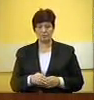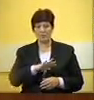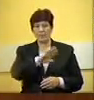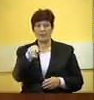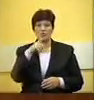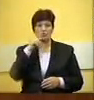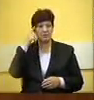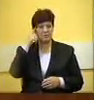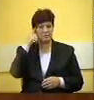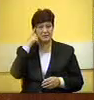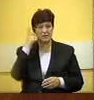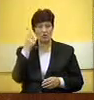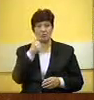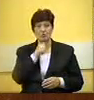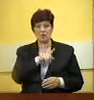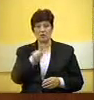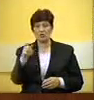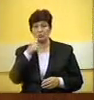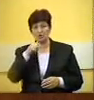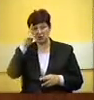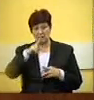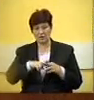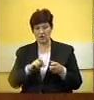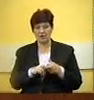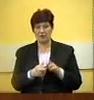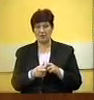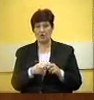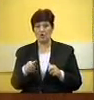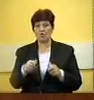I kogod misli da može od budžeta do budžeta da rešava problem,